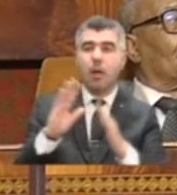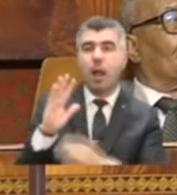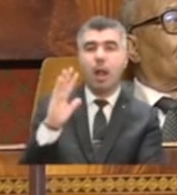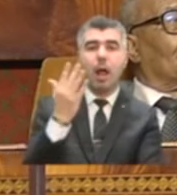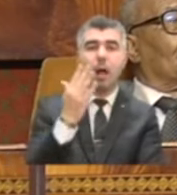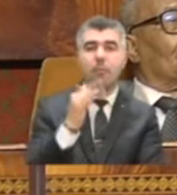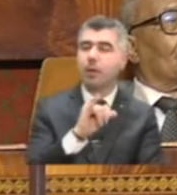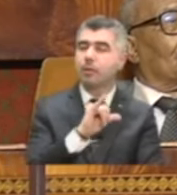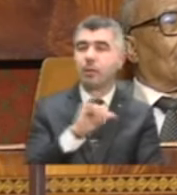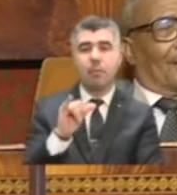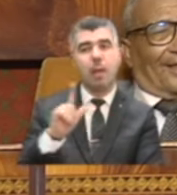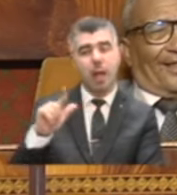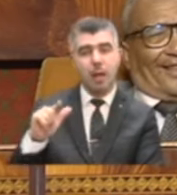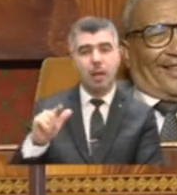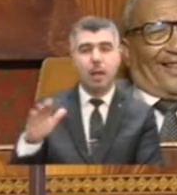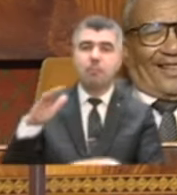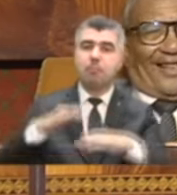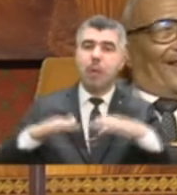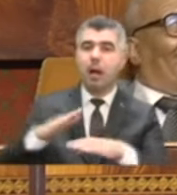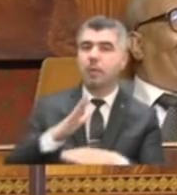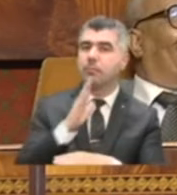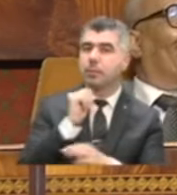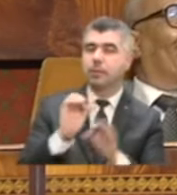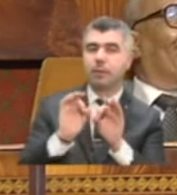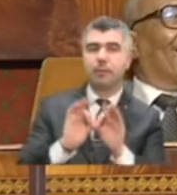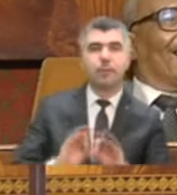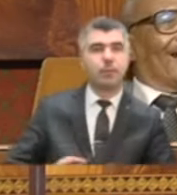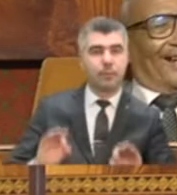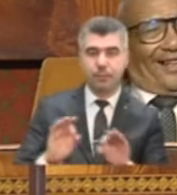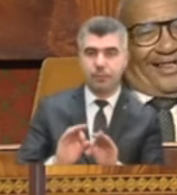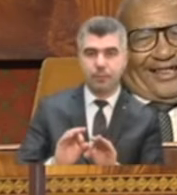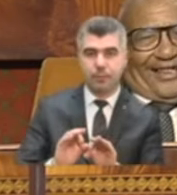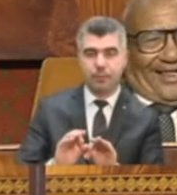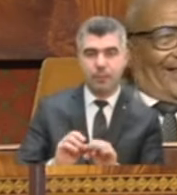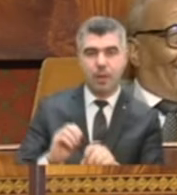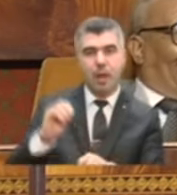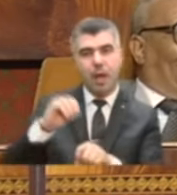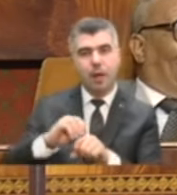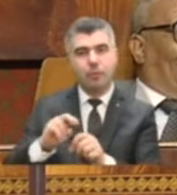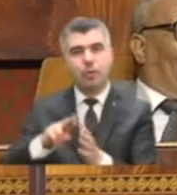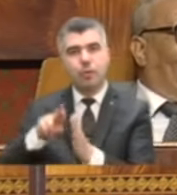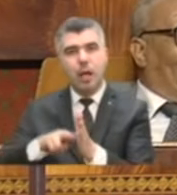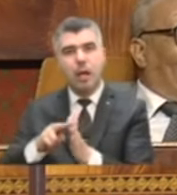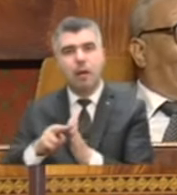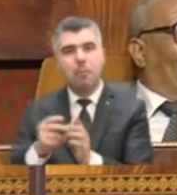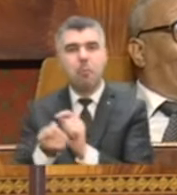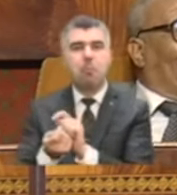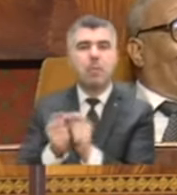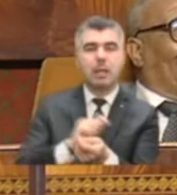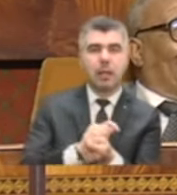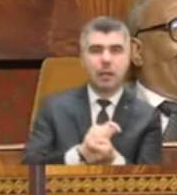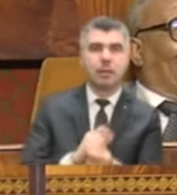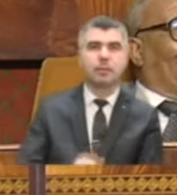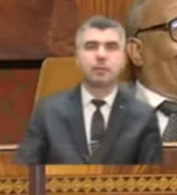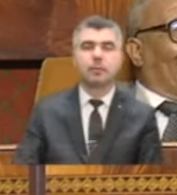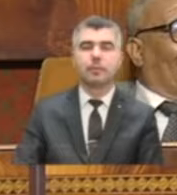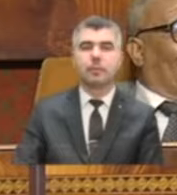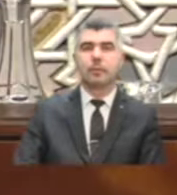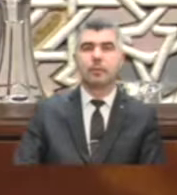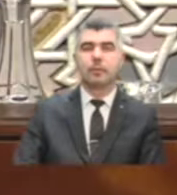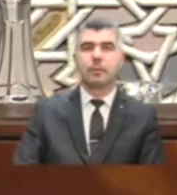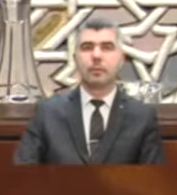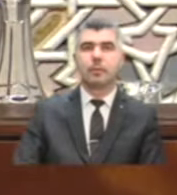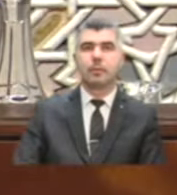صيفطوهم للبحر، هو اللي ما عندنا شيء. والناس اللي في هذه الجهه صيفطوهم للجبل والغابه. قرب الميكرو السيد نائب، قرب